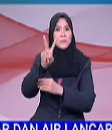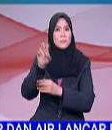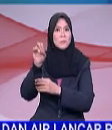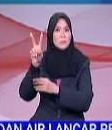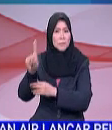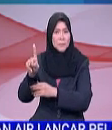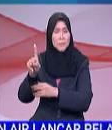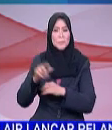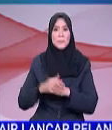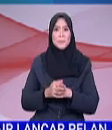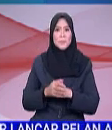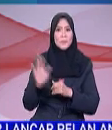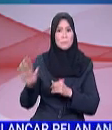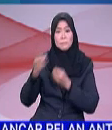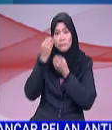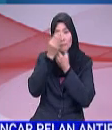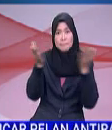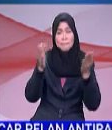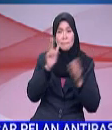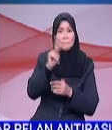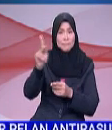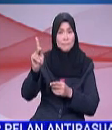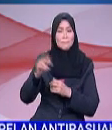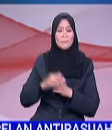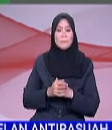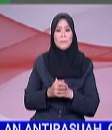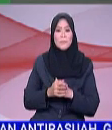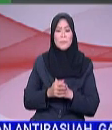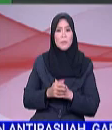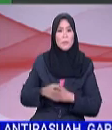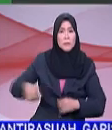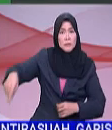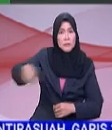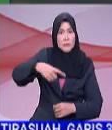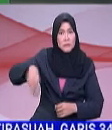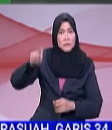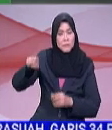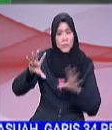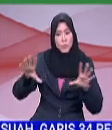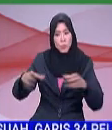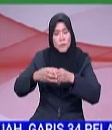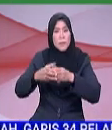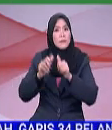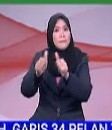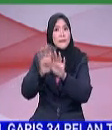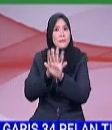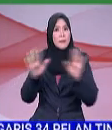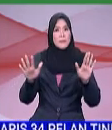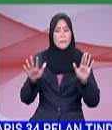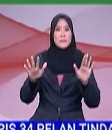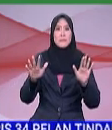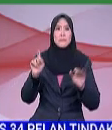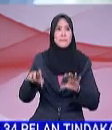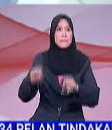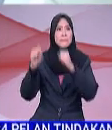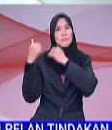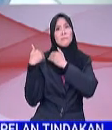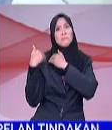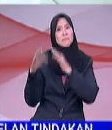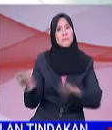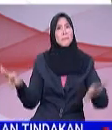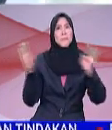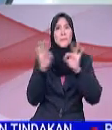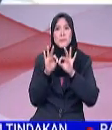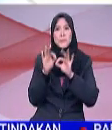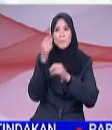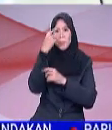2021. Dalam kenyataan di Kota Kinabalu, katanya mereka juga sebagai kumpulan barisan hadapan yang turut memainkan peranan penting